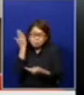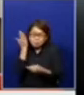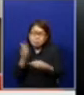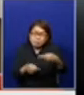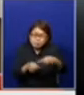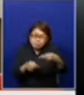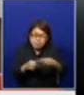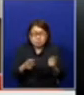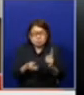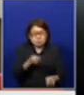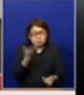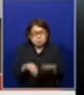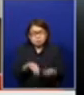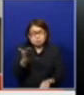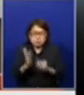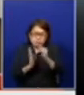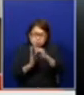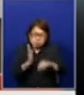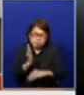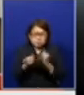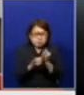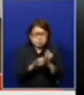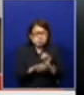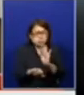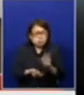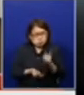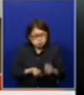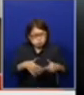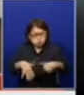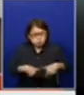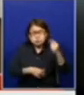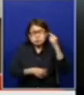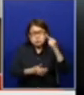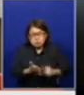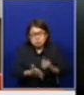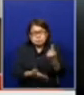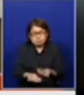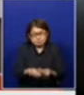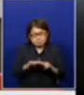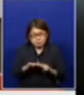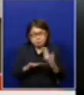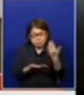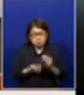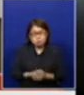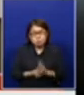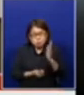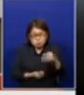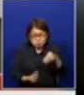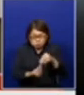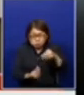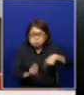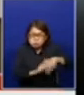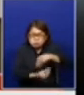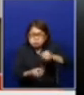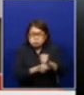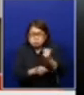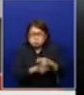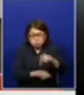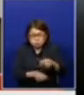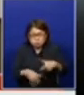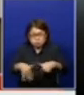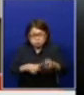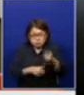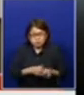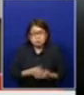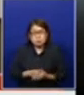มันก็แล้วแต่ภูมิภาคแต่ให้ท้องถิ่นเขาคิดมามันถึงจะเกิดประโยชน์อย่างแท้จริงไอ้เรื่องสา